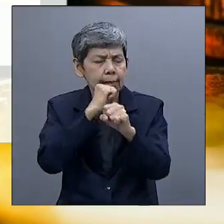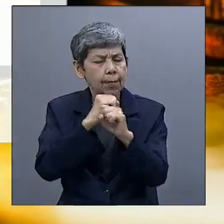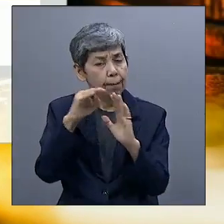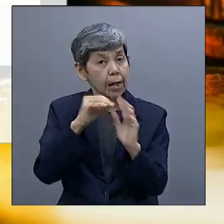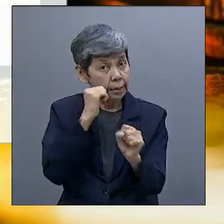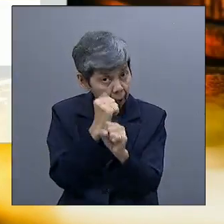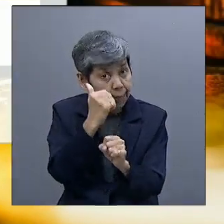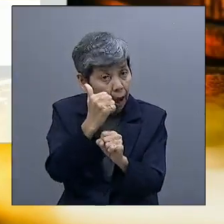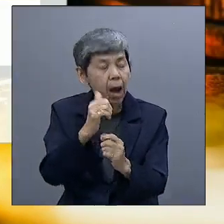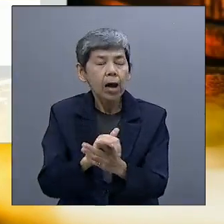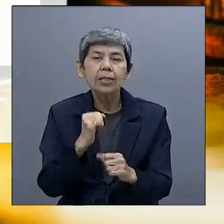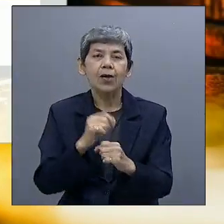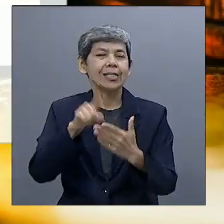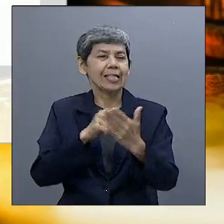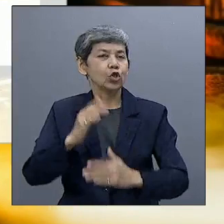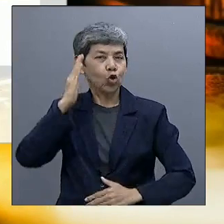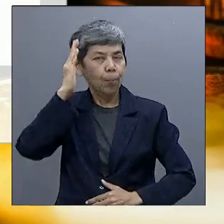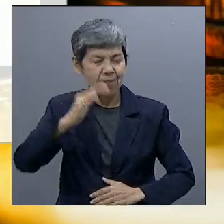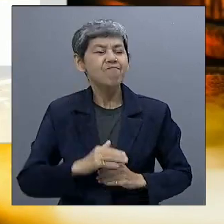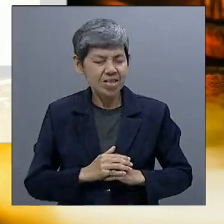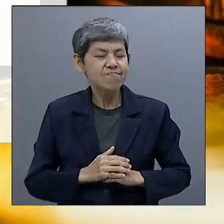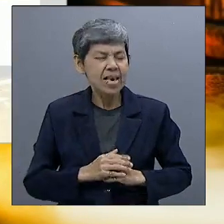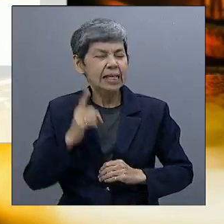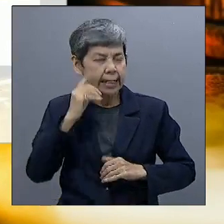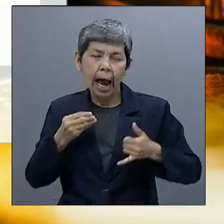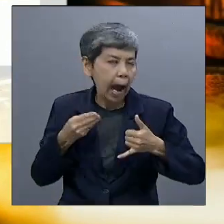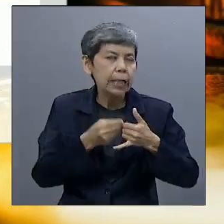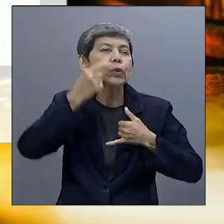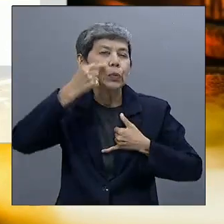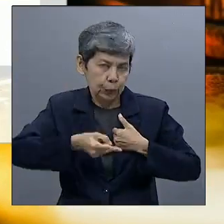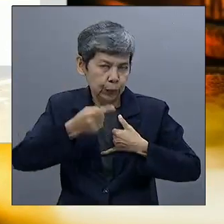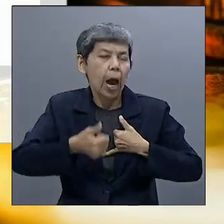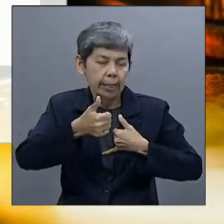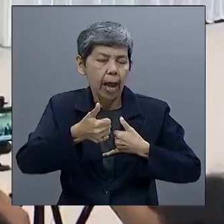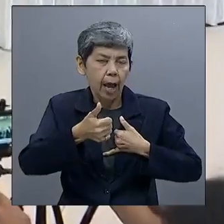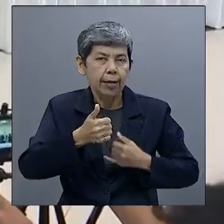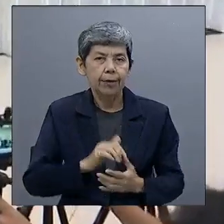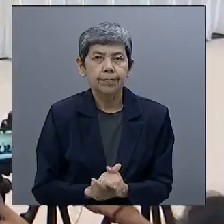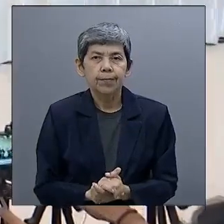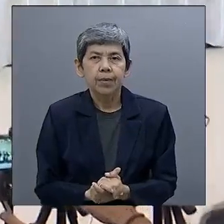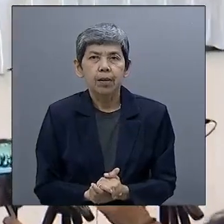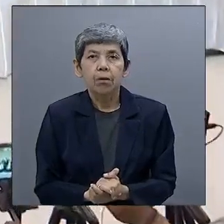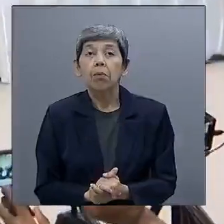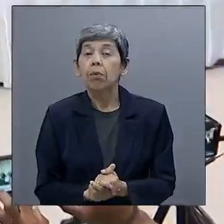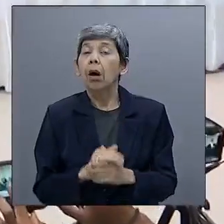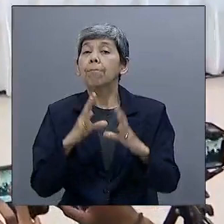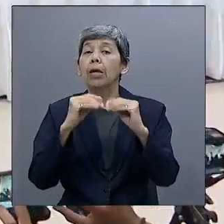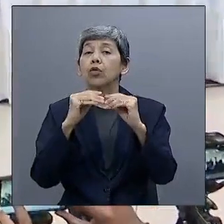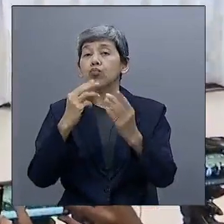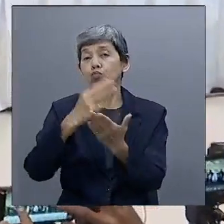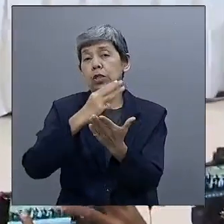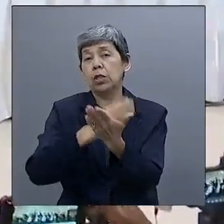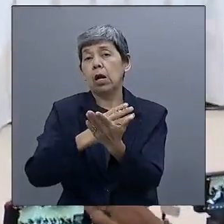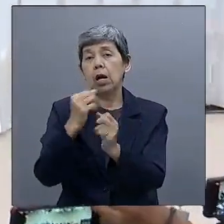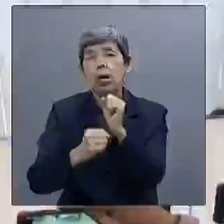ล่าวได้สำเร็จในการเลือกตั้งครั้งหน้านะคะก็มีโอกาสที่จะเลือกพรรคเหล่านี้ด้วยเหมือนกันค่ะในงานสัมมนาวิชาการประจ